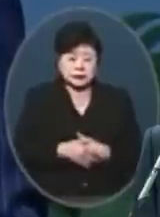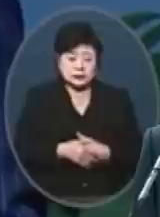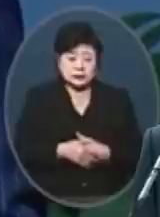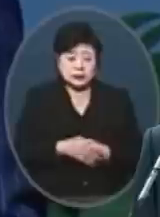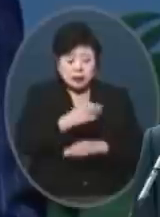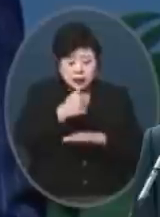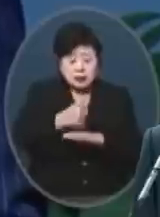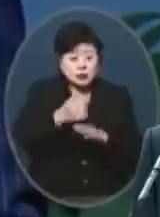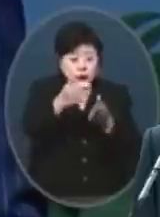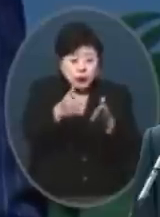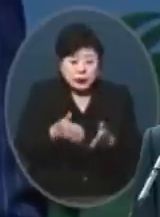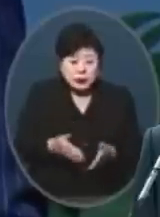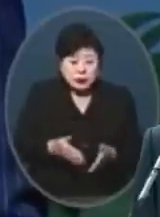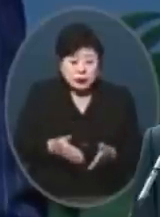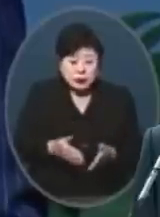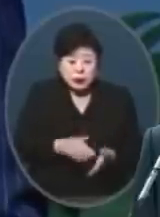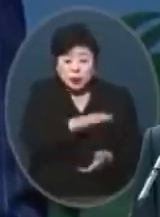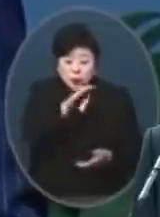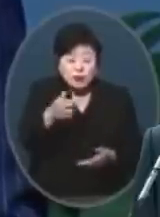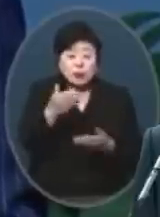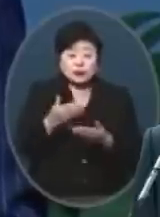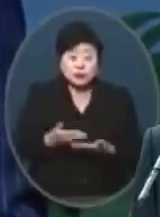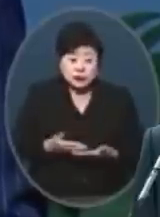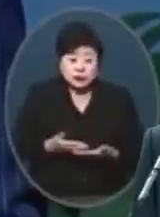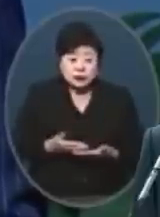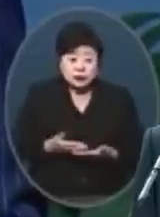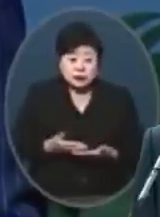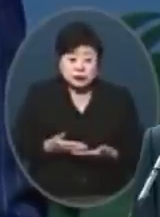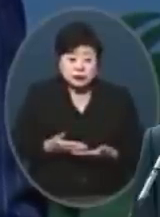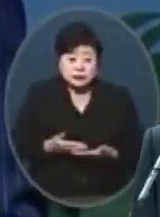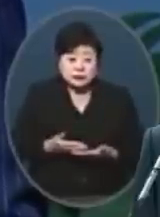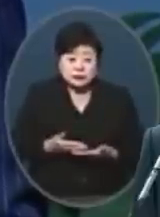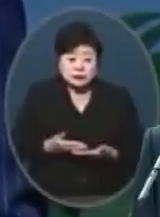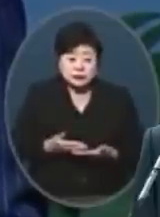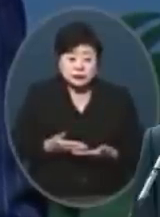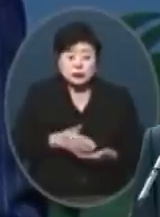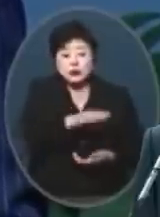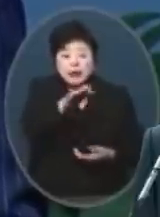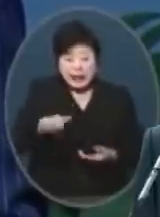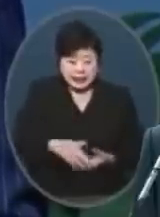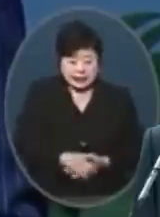그리스도를 통해서 우리에게 주신 것을 우리가